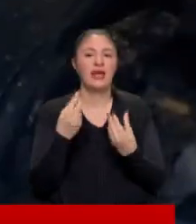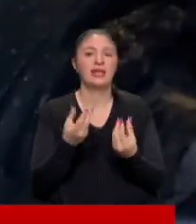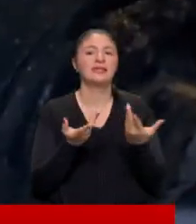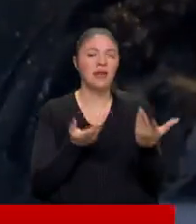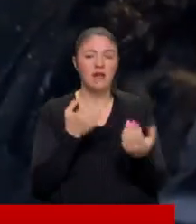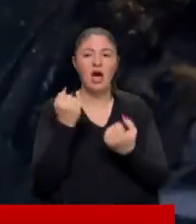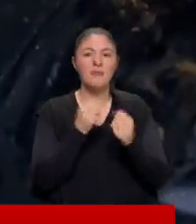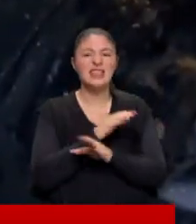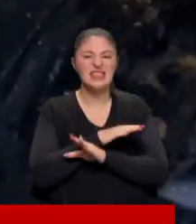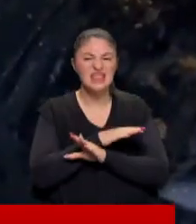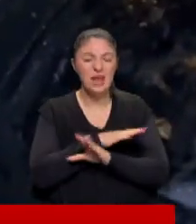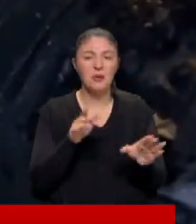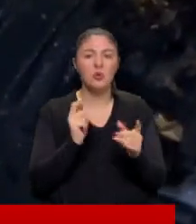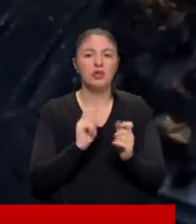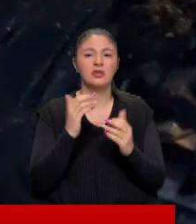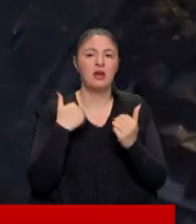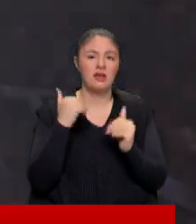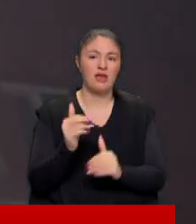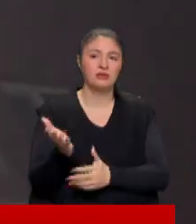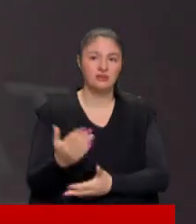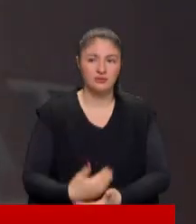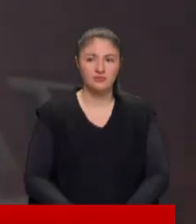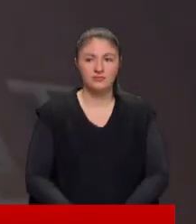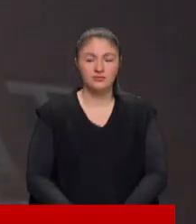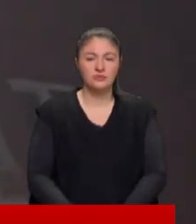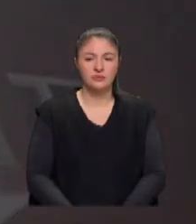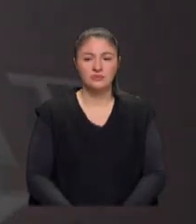olurken araç tamamen kullanılamaz hale geldi.